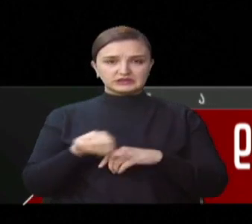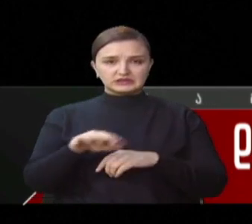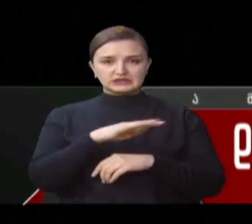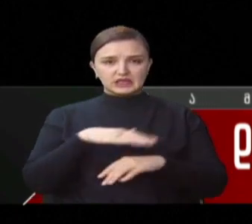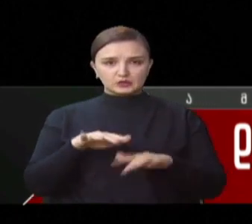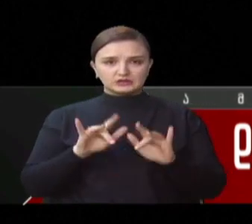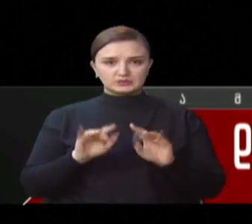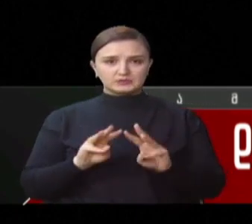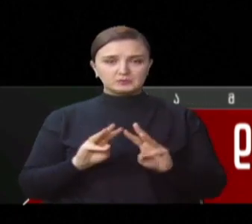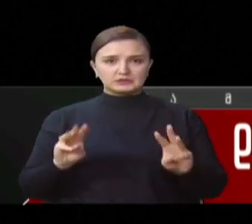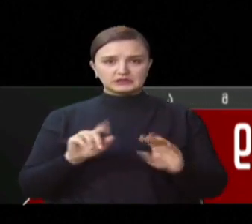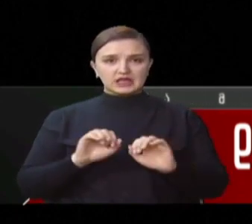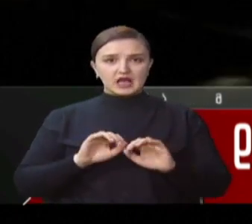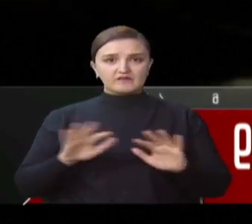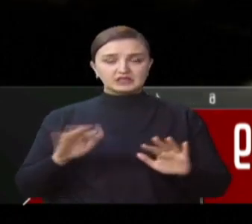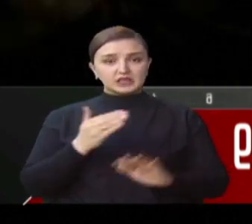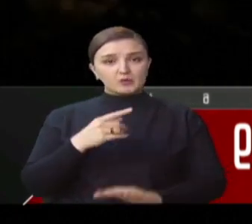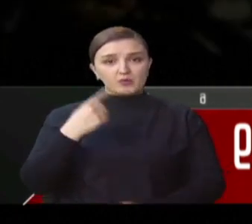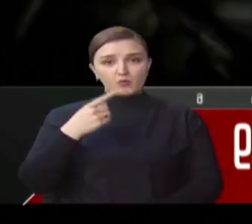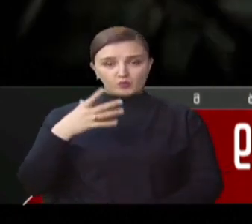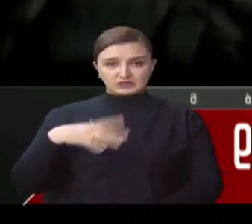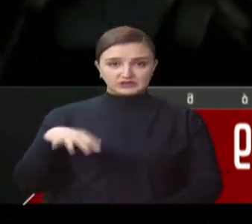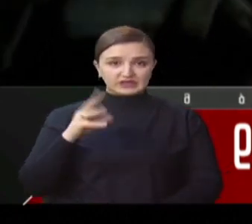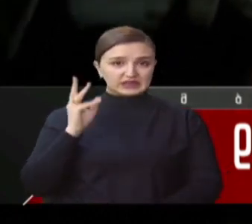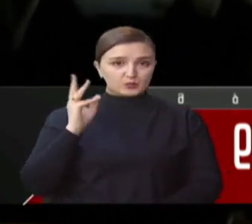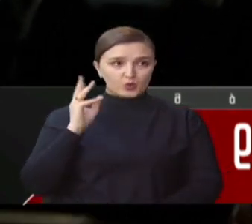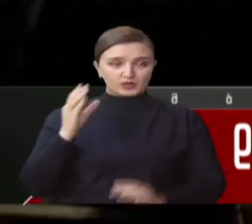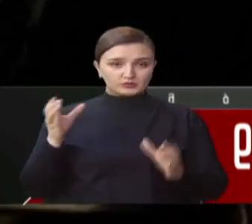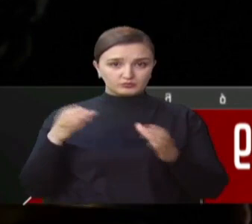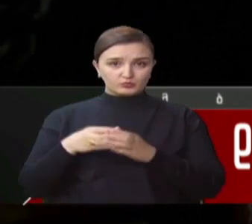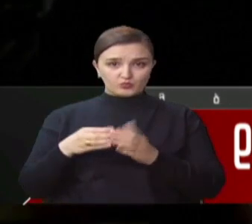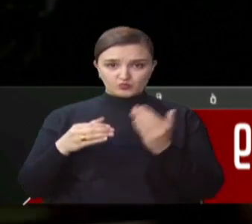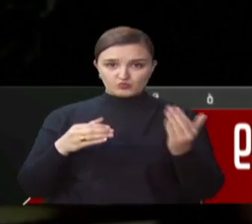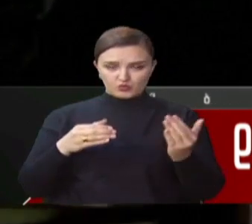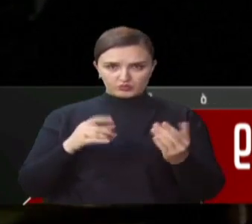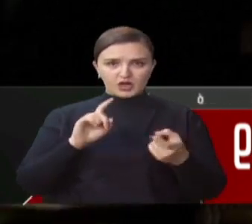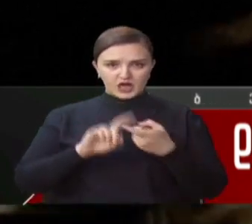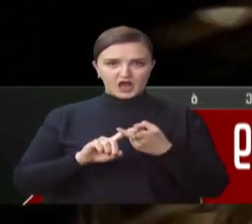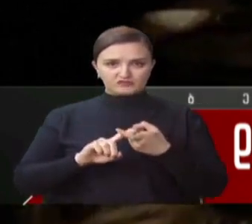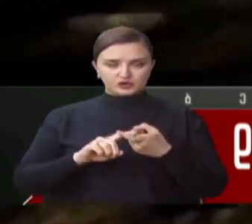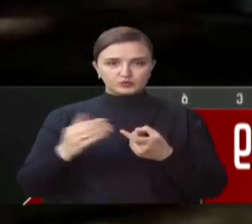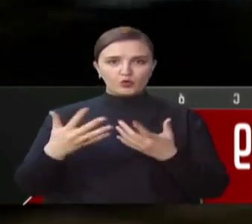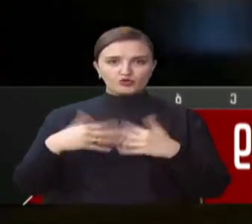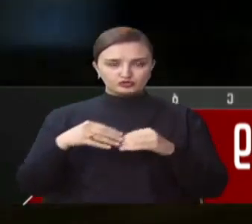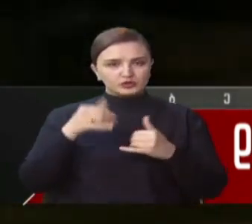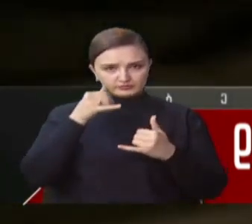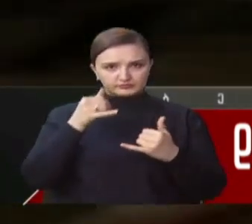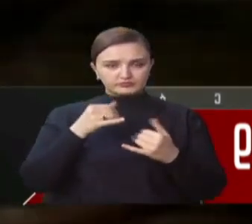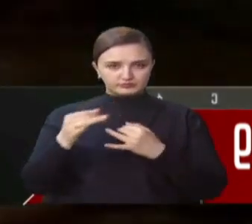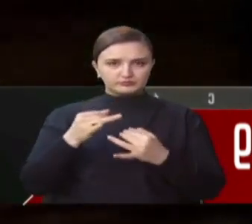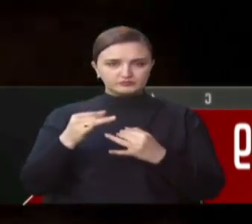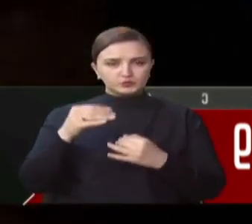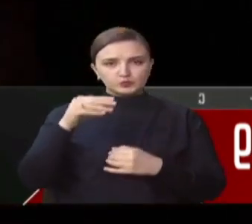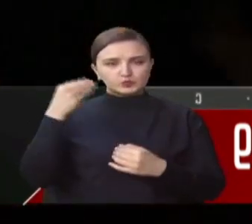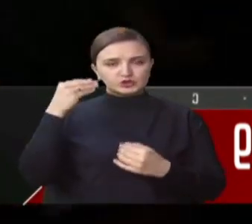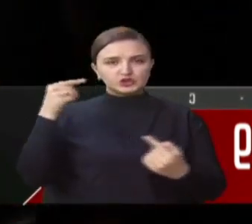საქმეთა სამინისტრო ავრცელებს. Უწყების ცნობით საქართველოს დიპლომატიური წარმომადგენლობა კავშირზეა დაღუპულის ოჯახის წევრებთან და